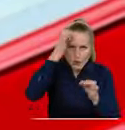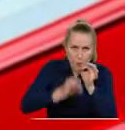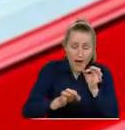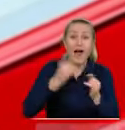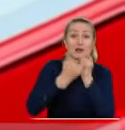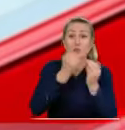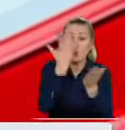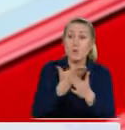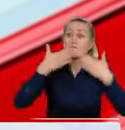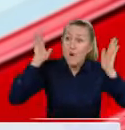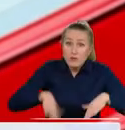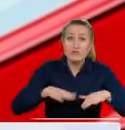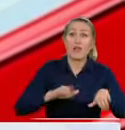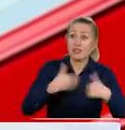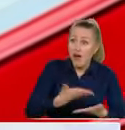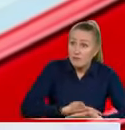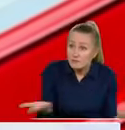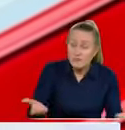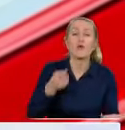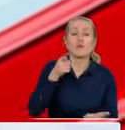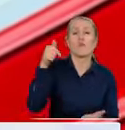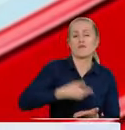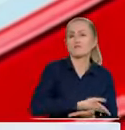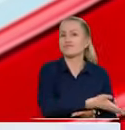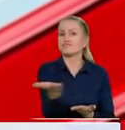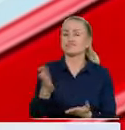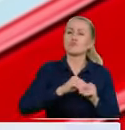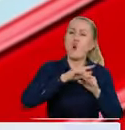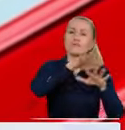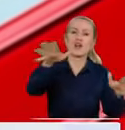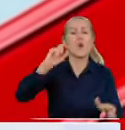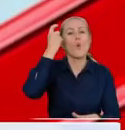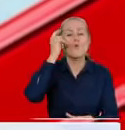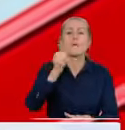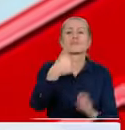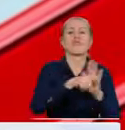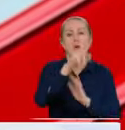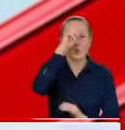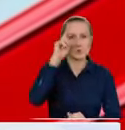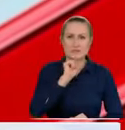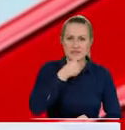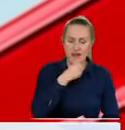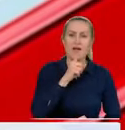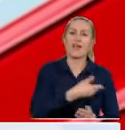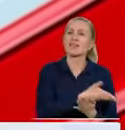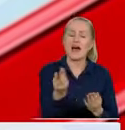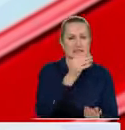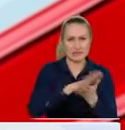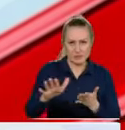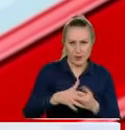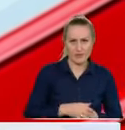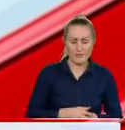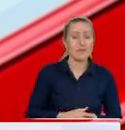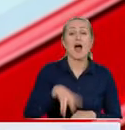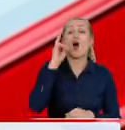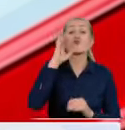zostanie dopuszczona, powinna być dostępna powszechnie, przede wszystkim dla seniorów i powinna być dla nich dostępna nieodpłatnie. Natomiast kto